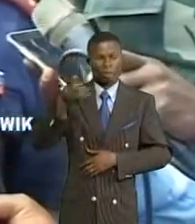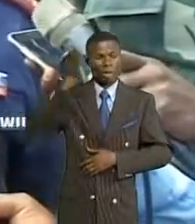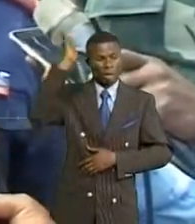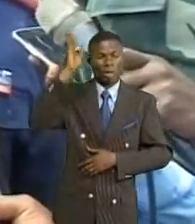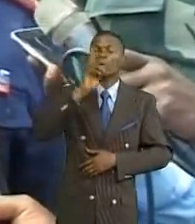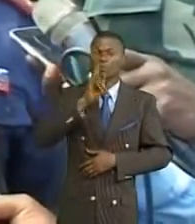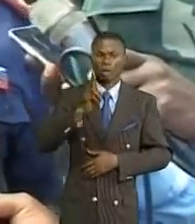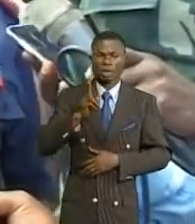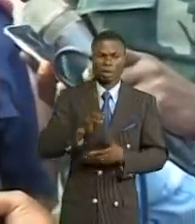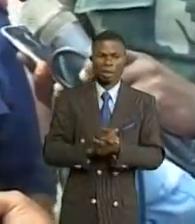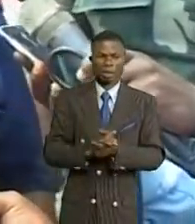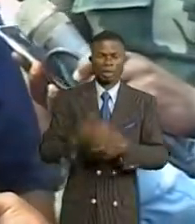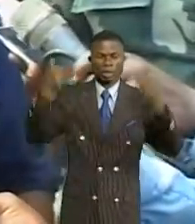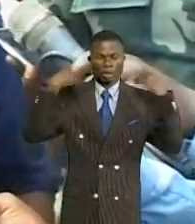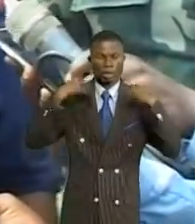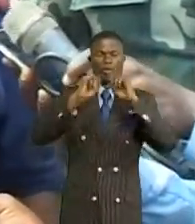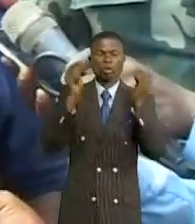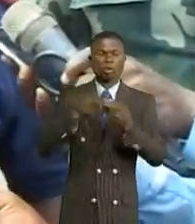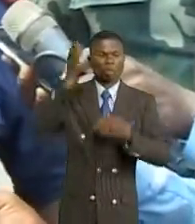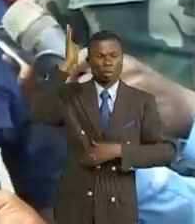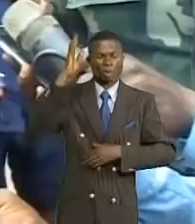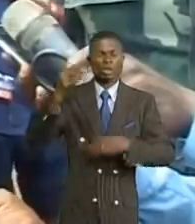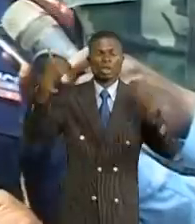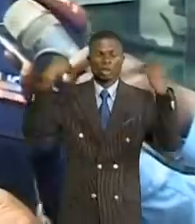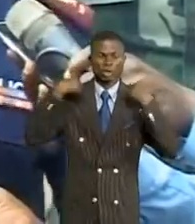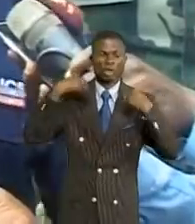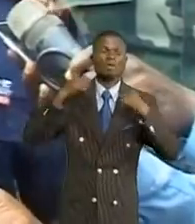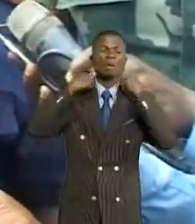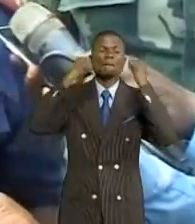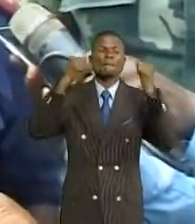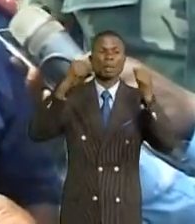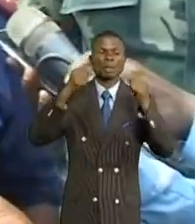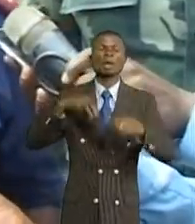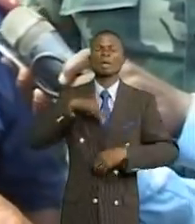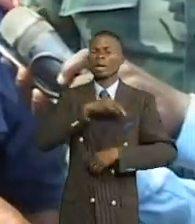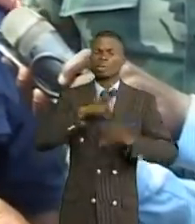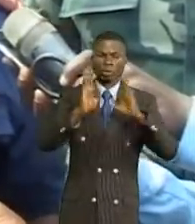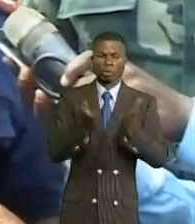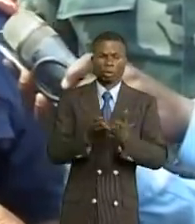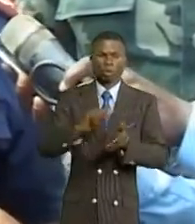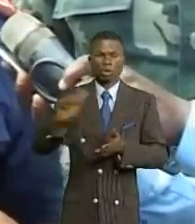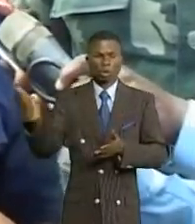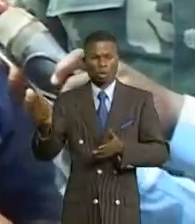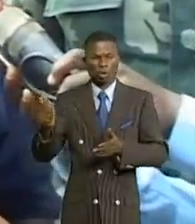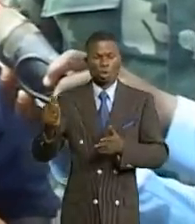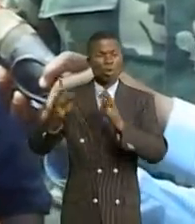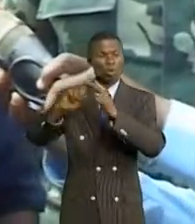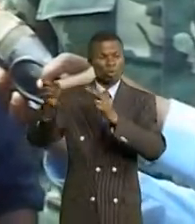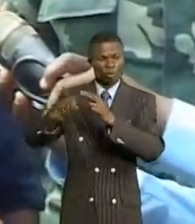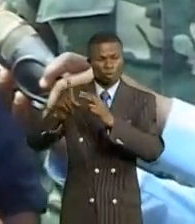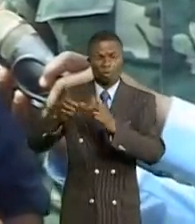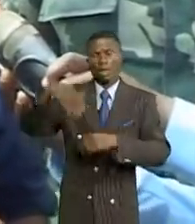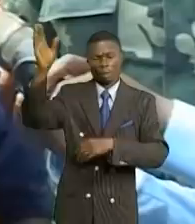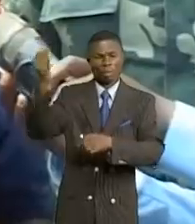véritable point les chefs d'équipé le chef de bande et le léman mais les autres qu'ils sont innocents va on va le libérer